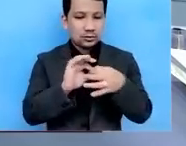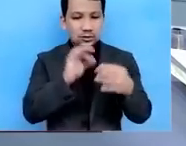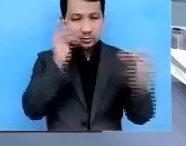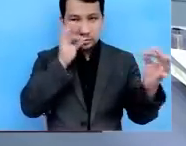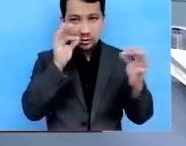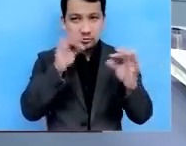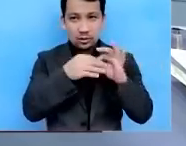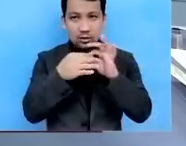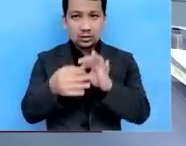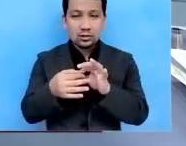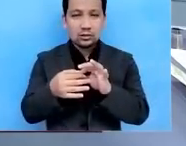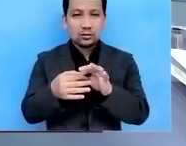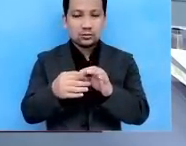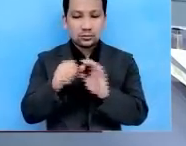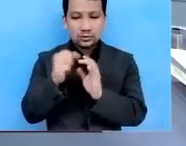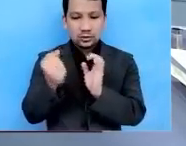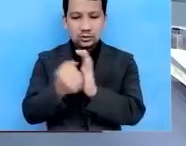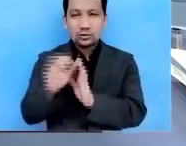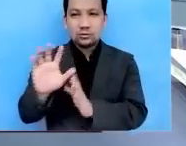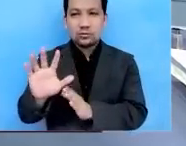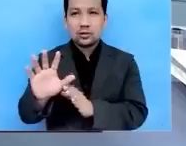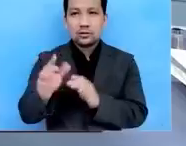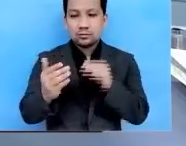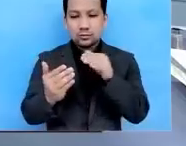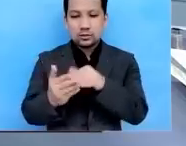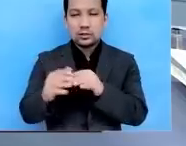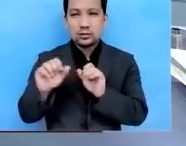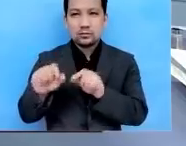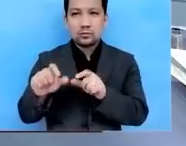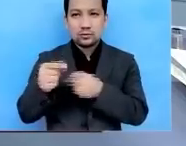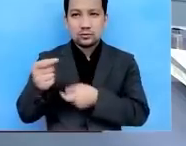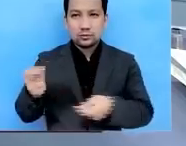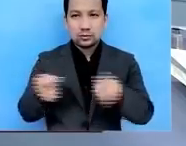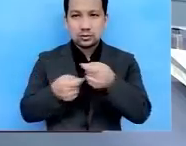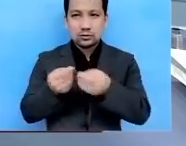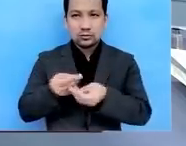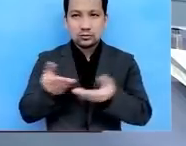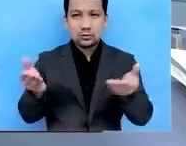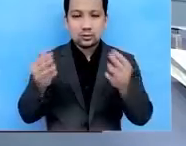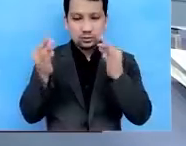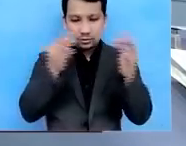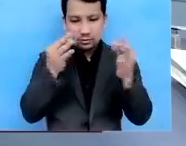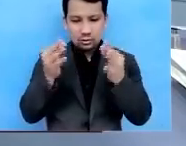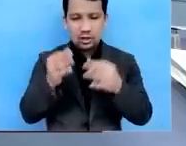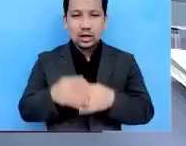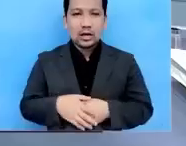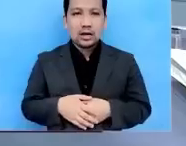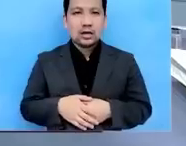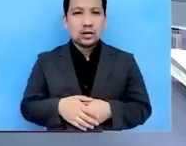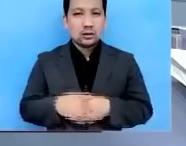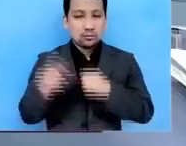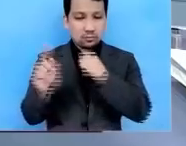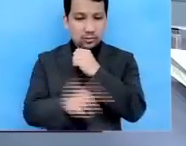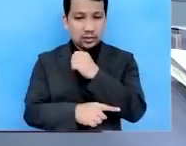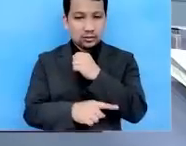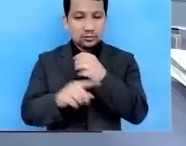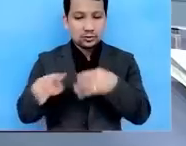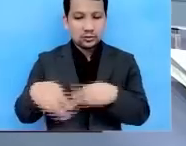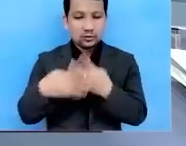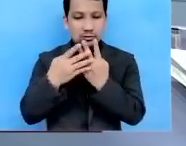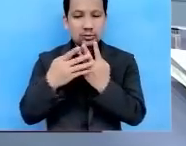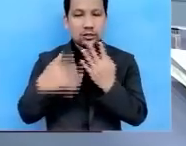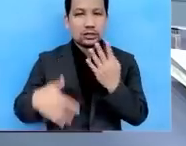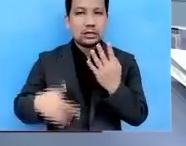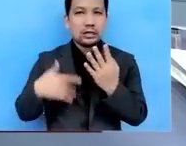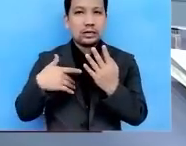partikular ang Section 5, laban po sa sale, trading at distribution ng illegal drugs. Ang penalty nito, imprisonment o life imprisonment